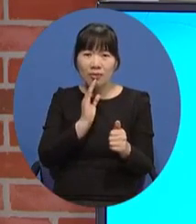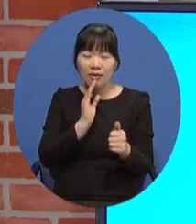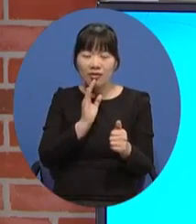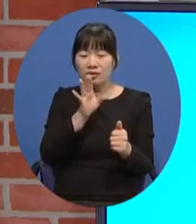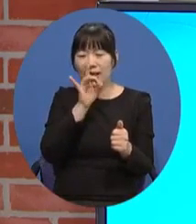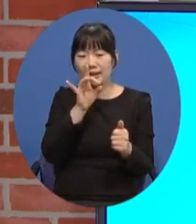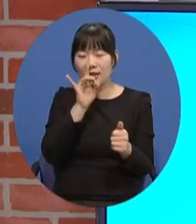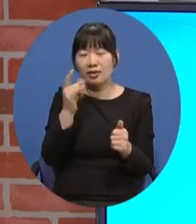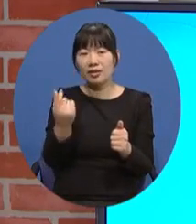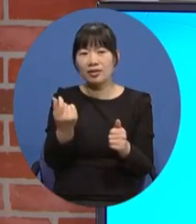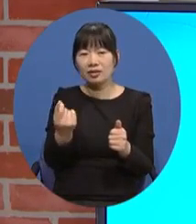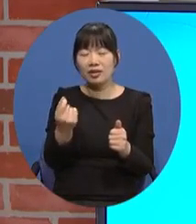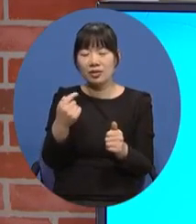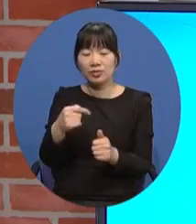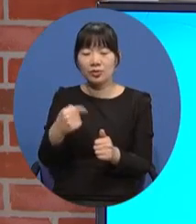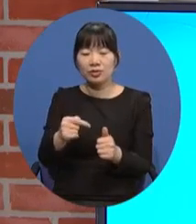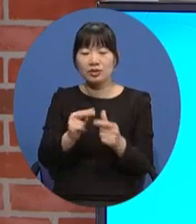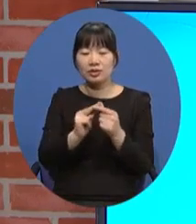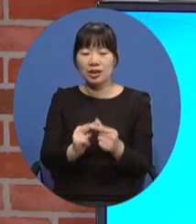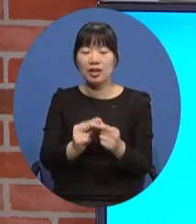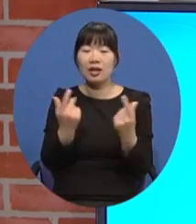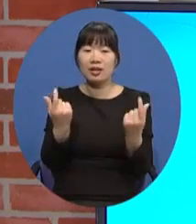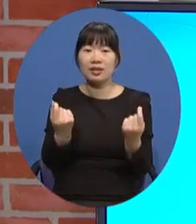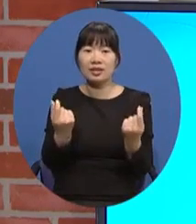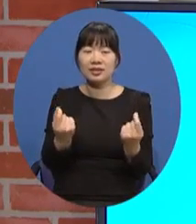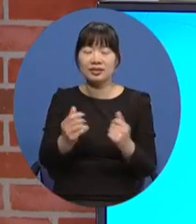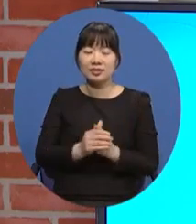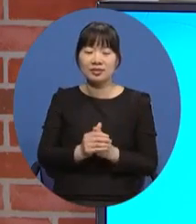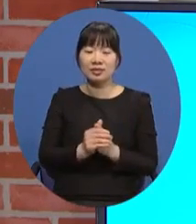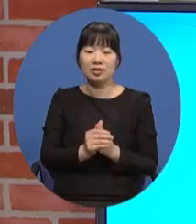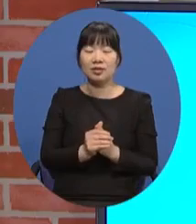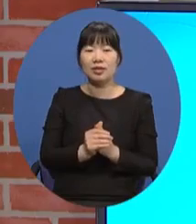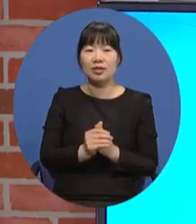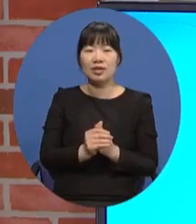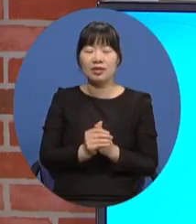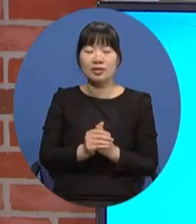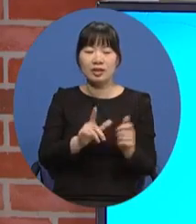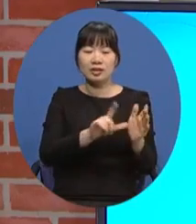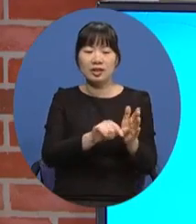안 된다 하는 교육과 똑같은 교육입니다. 애정도